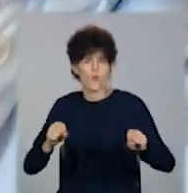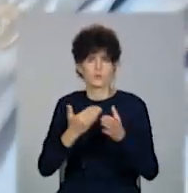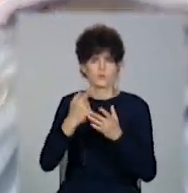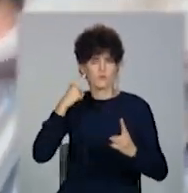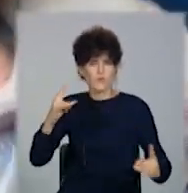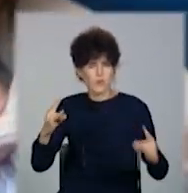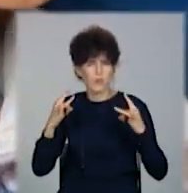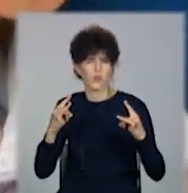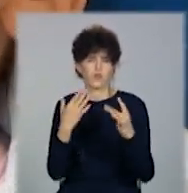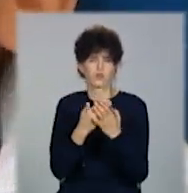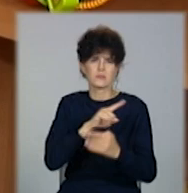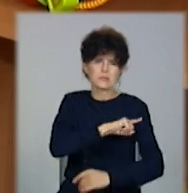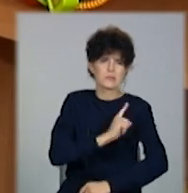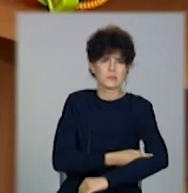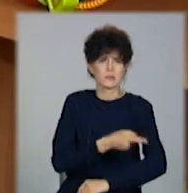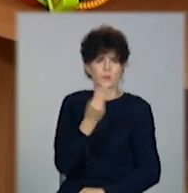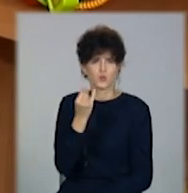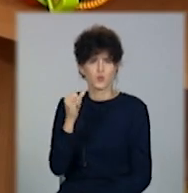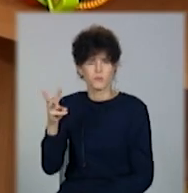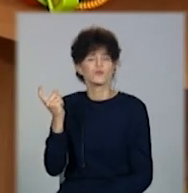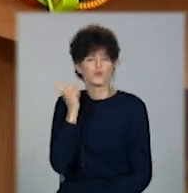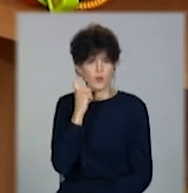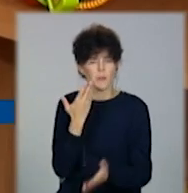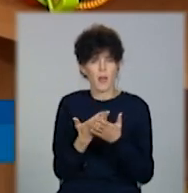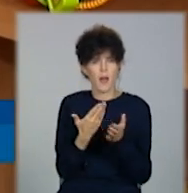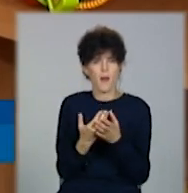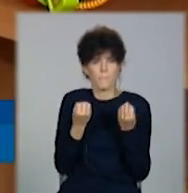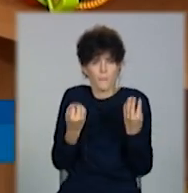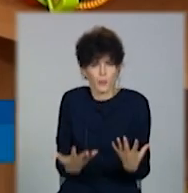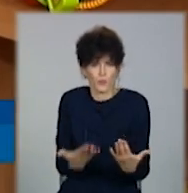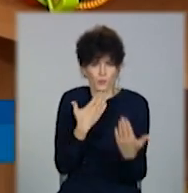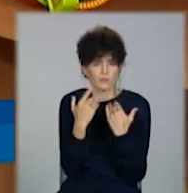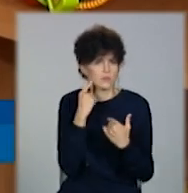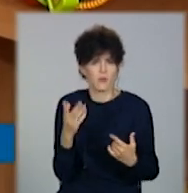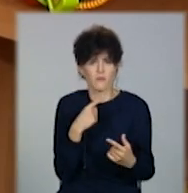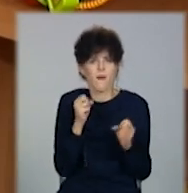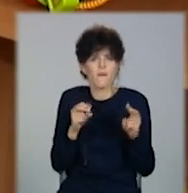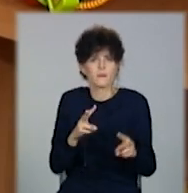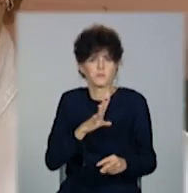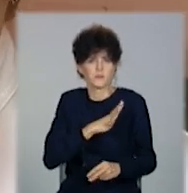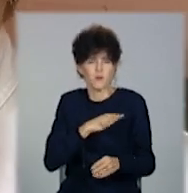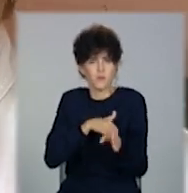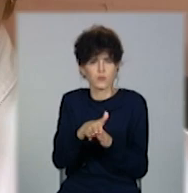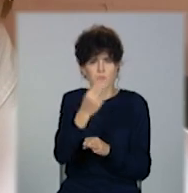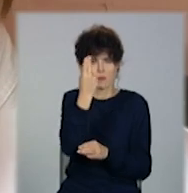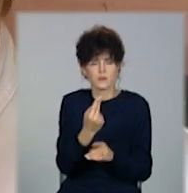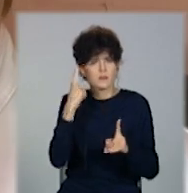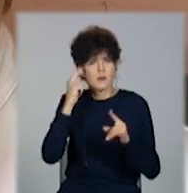залізничних вагонів. Вона ж не зможе повноцінно ні розвиватися, ні вчитися, ні общатися, ні дружити. Якщо